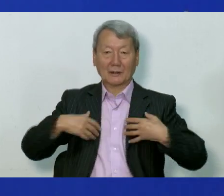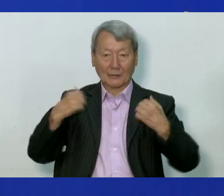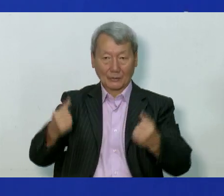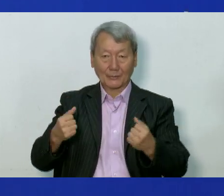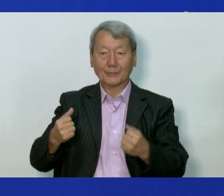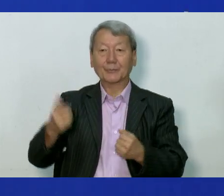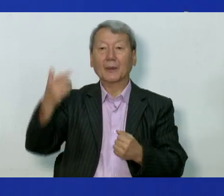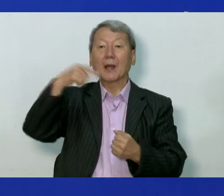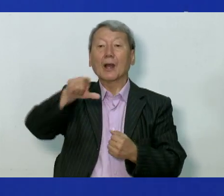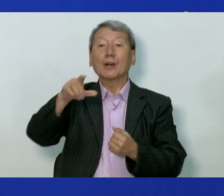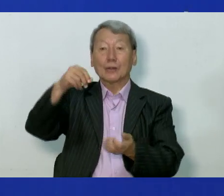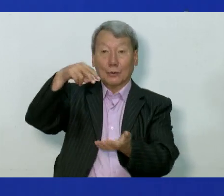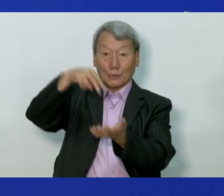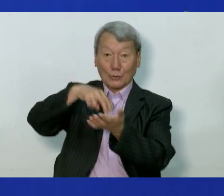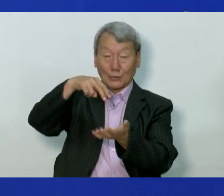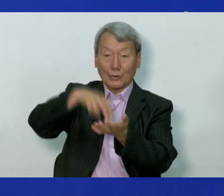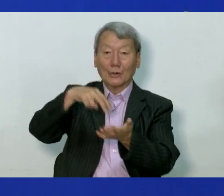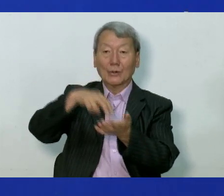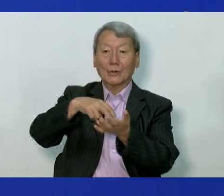Бул суммада